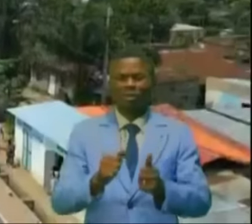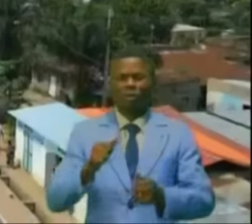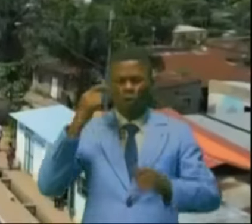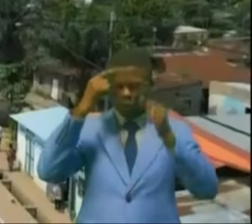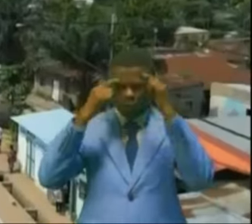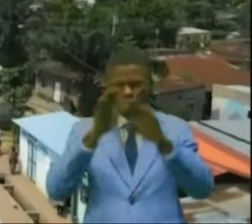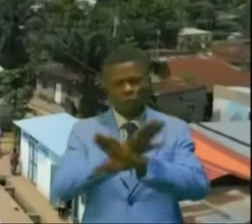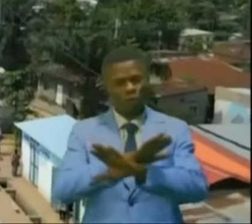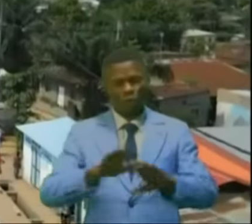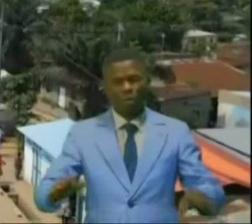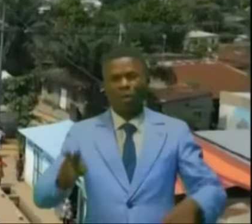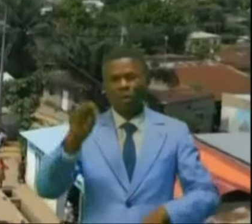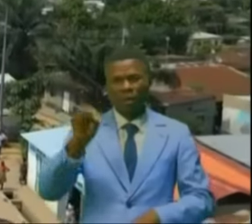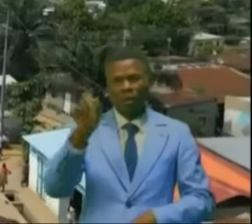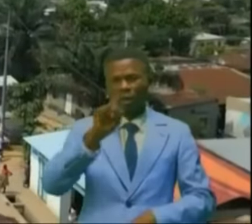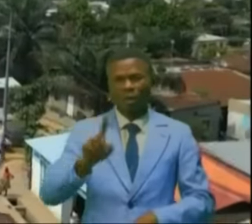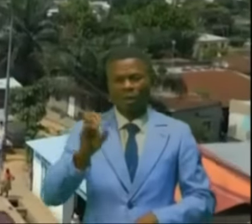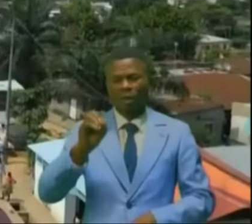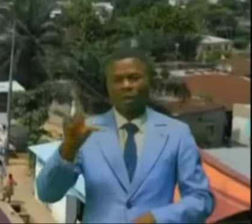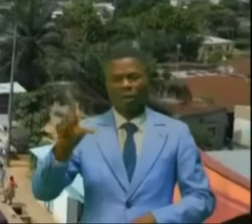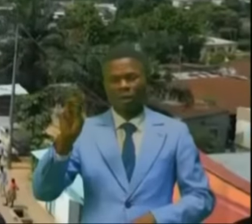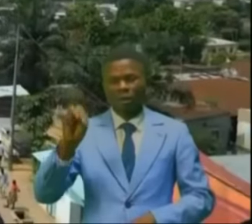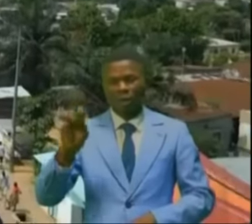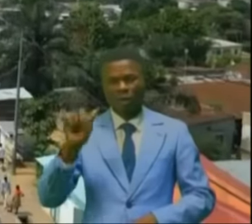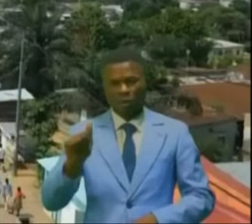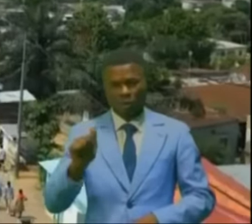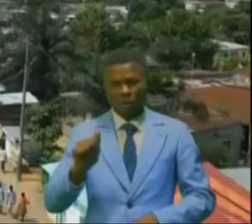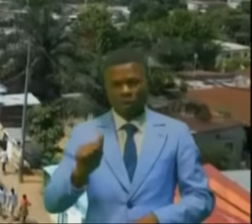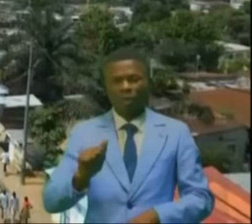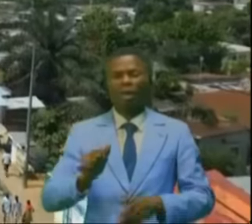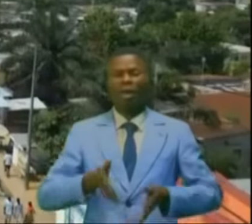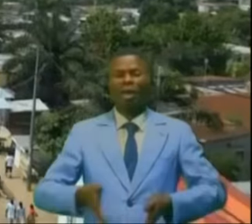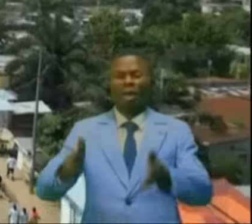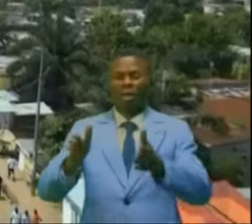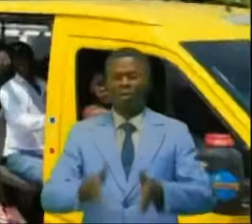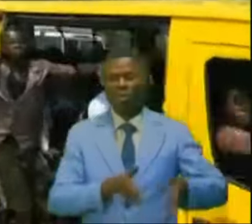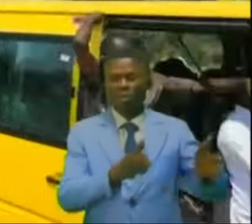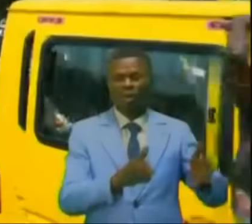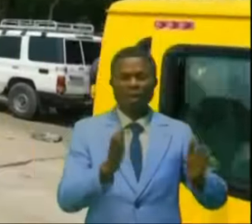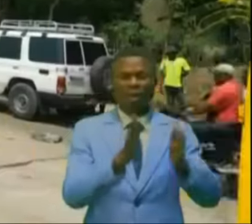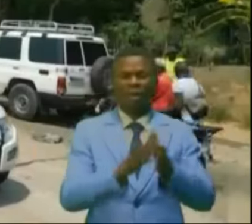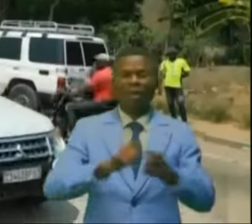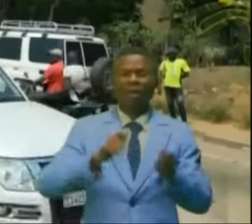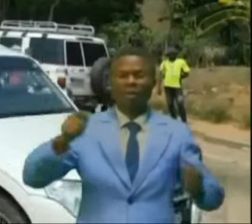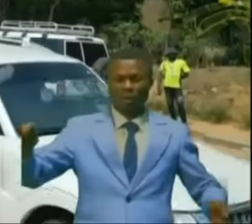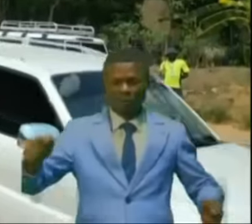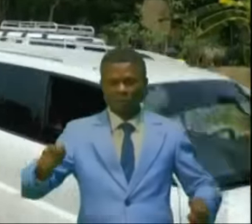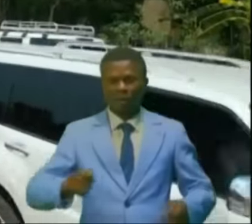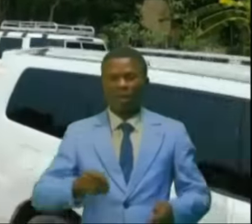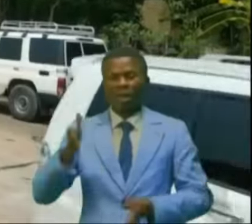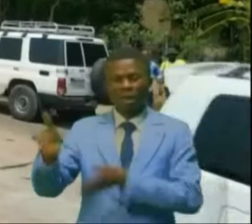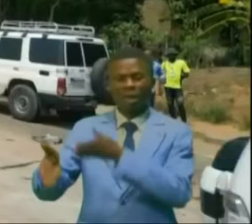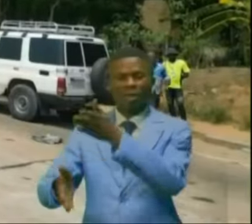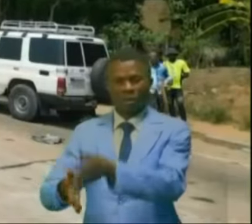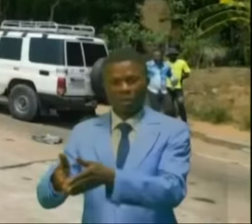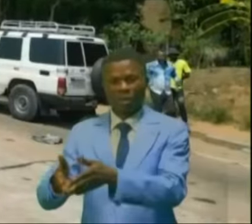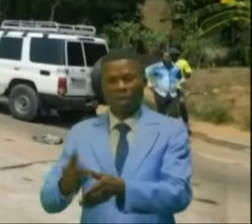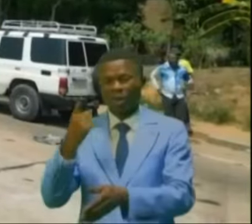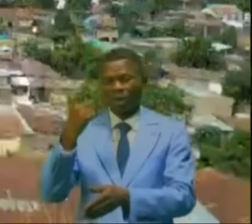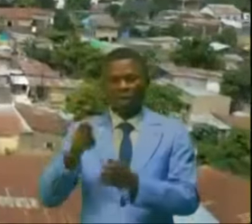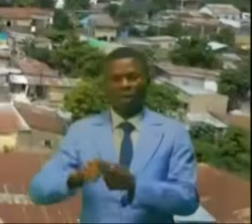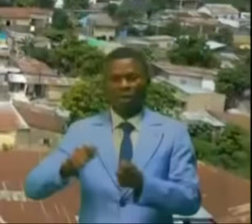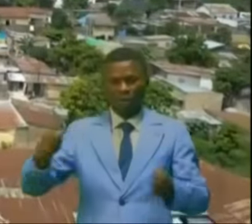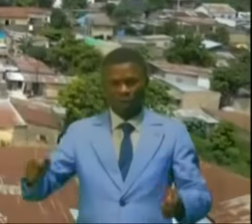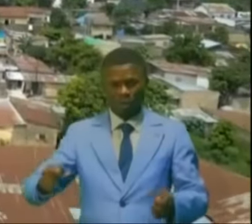accessible. Nzolana est une route d'une voie fois deux bandes de 10 mètres avec une bande piétonne de 1 mètre